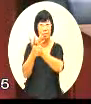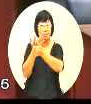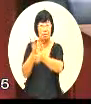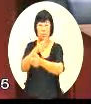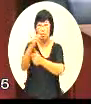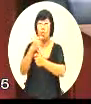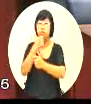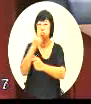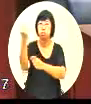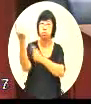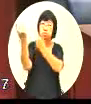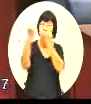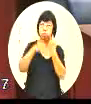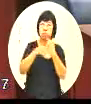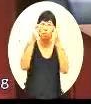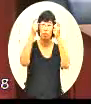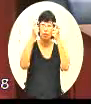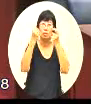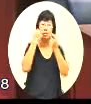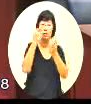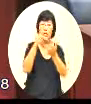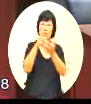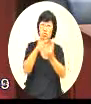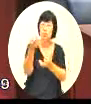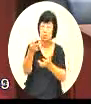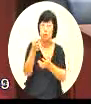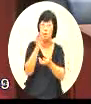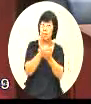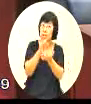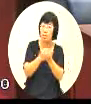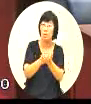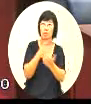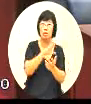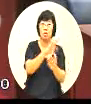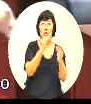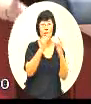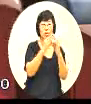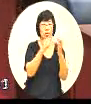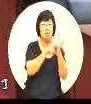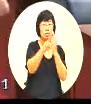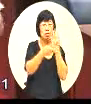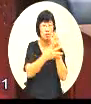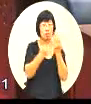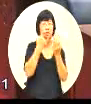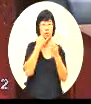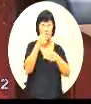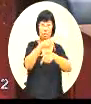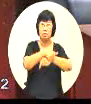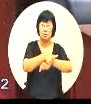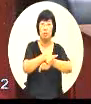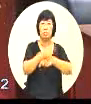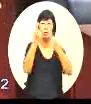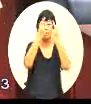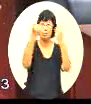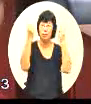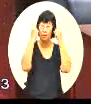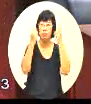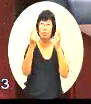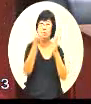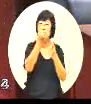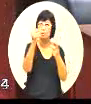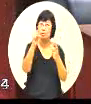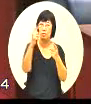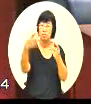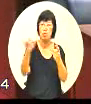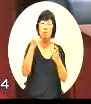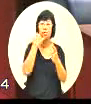一个设备，比如说一开始租金比较便宜，我们有银行，我们有专业的，结合南部这十几个大专院校，而且还高